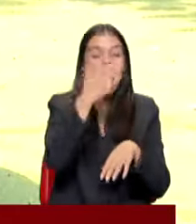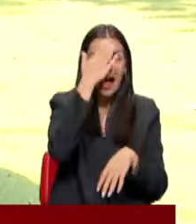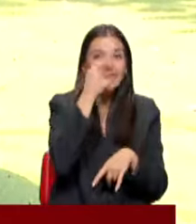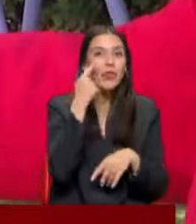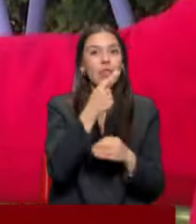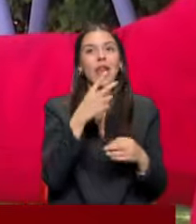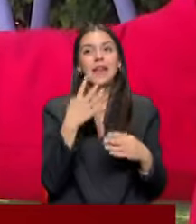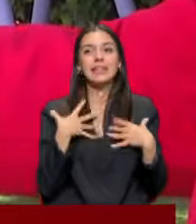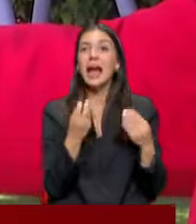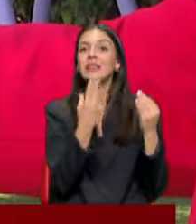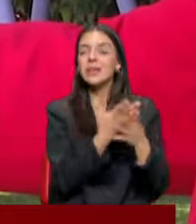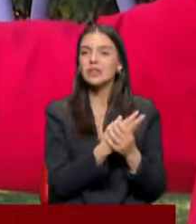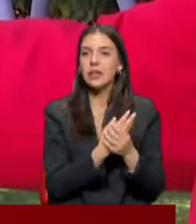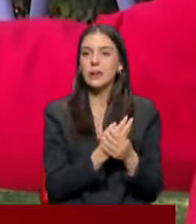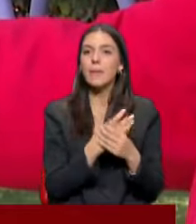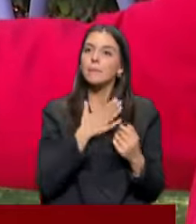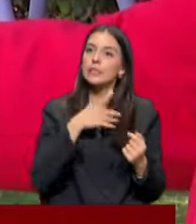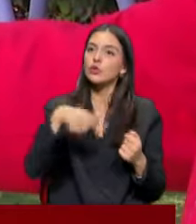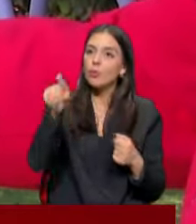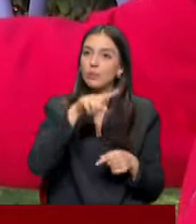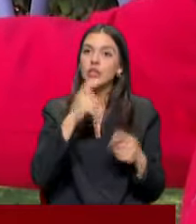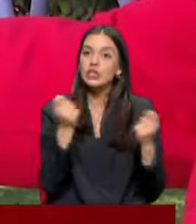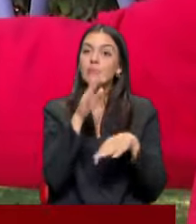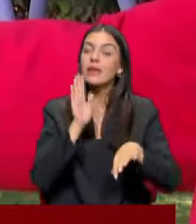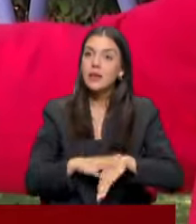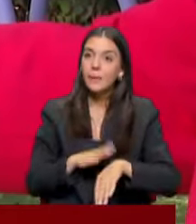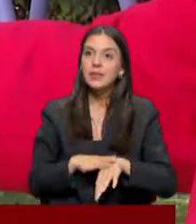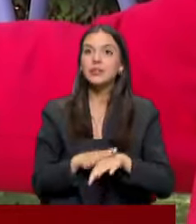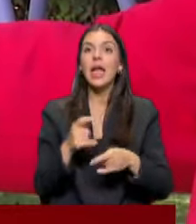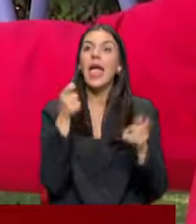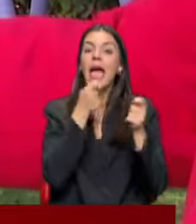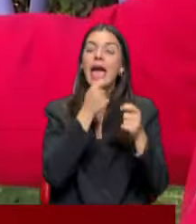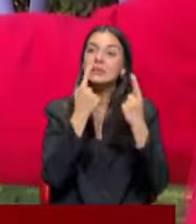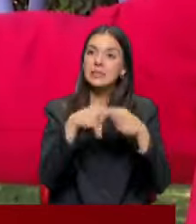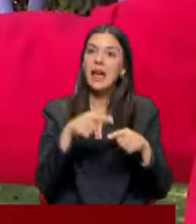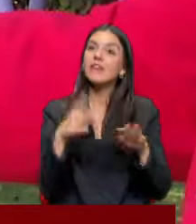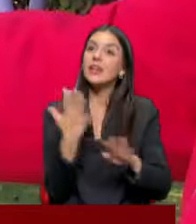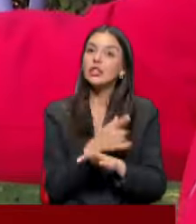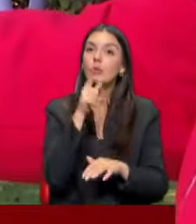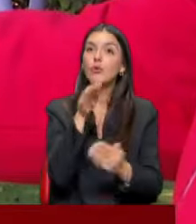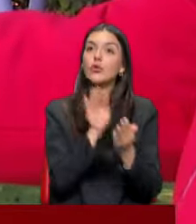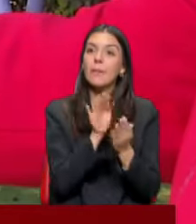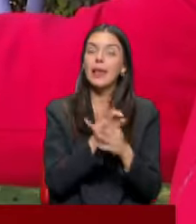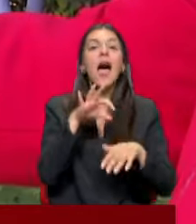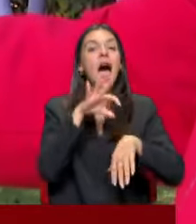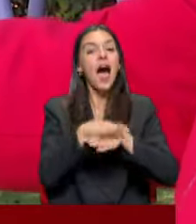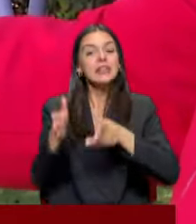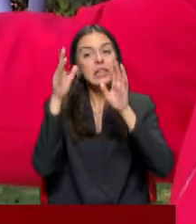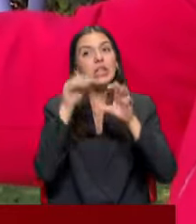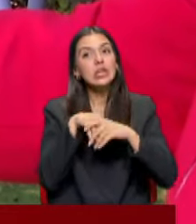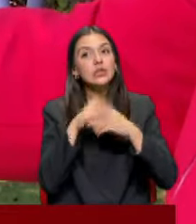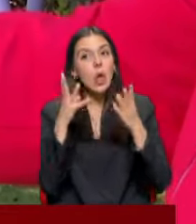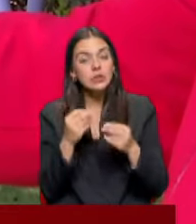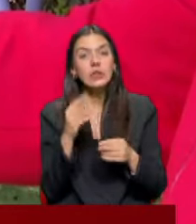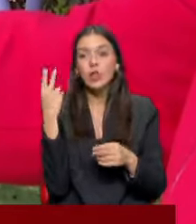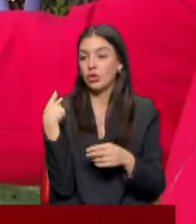şifa olacak. Dilerim hani biz bu çalışmaları yaptıkça, eğitim sınavlarını geçtikçe bu köpekler hastane ortamlarında oldukça